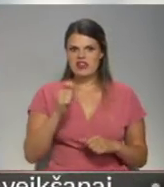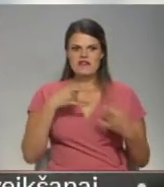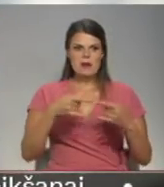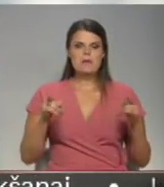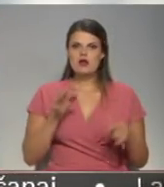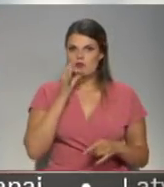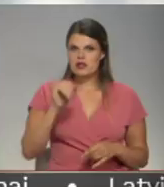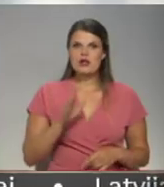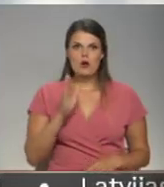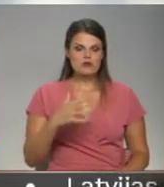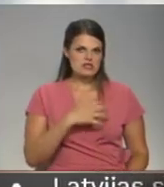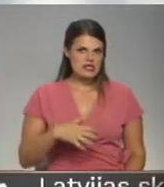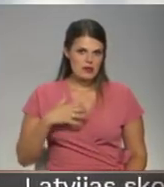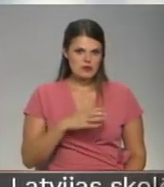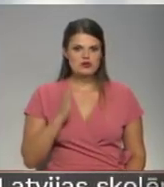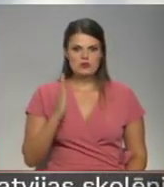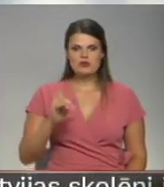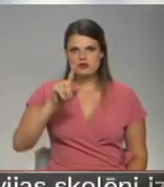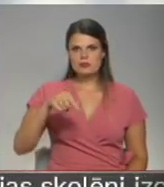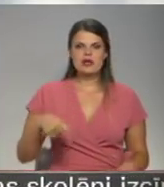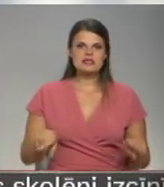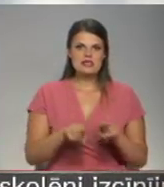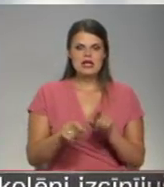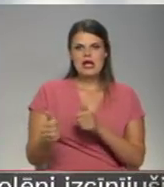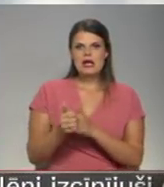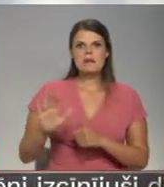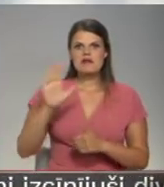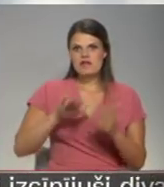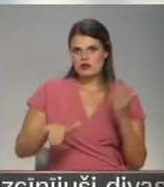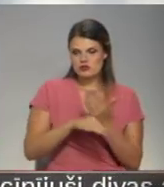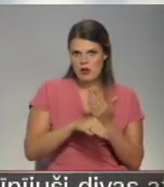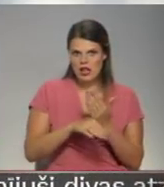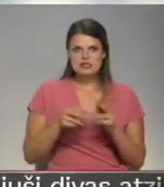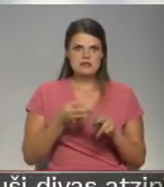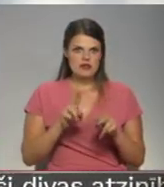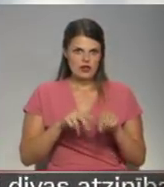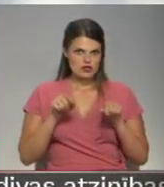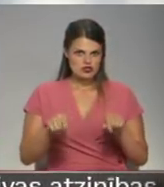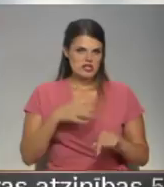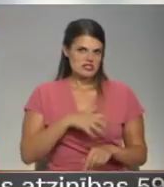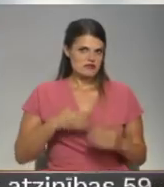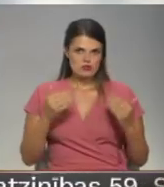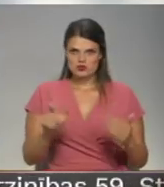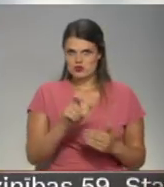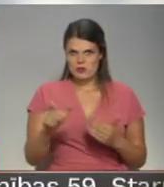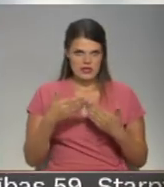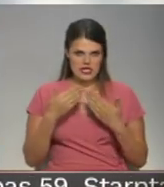Panorāmai sacīja, ka, ja būs tāda nepieciešamība, tiks prasīt arī kaimiņu valsts palīdzību, bet tātad šādas vajadzības šobrīd